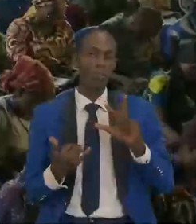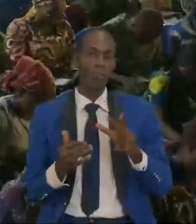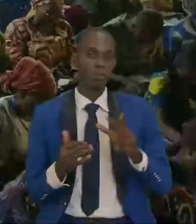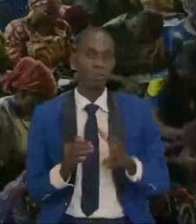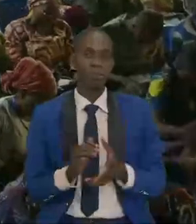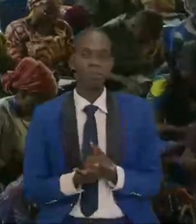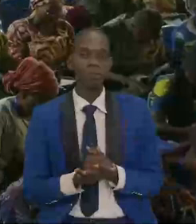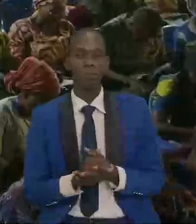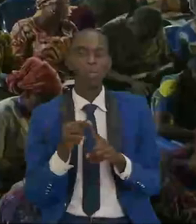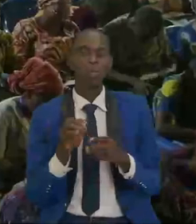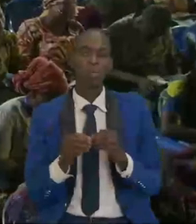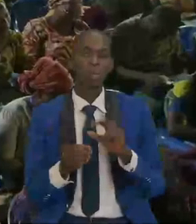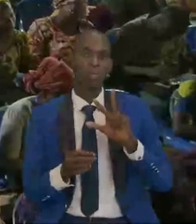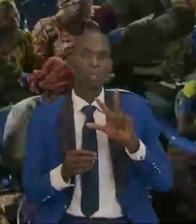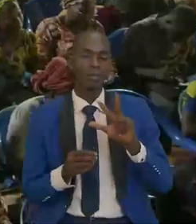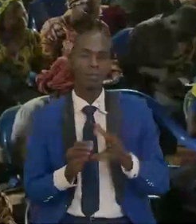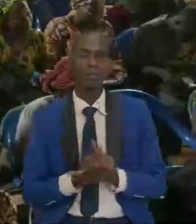Je viens au troisième point maintenant.